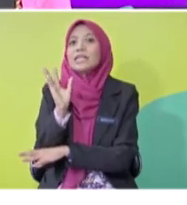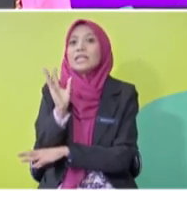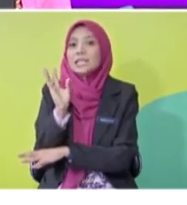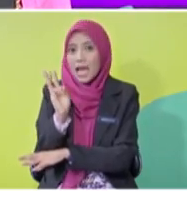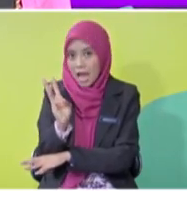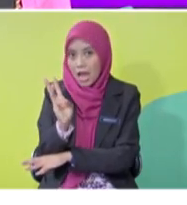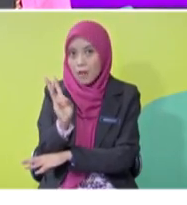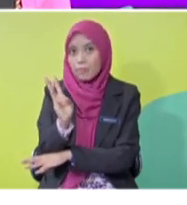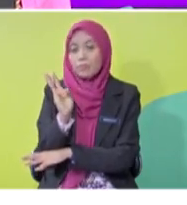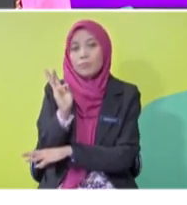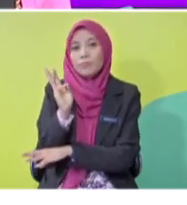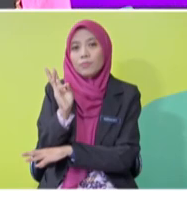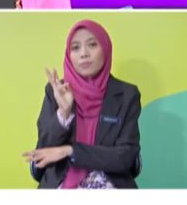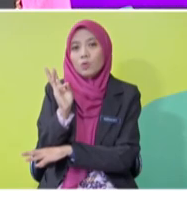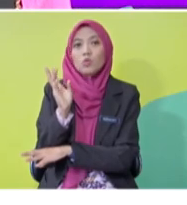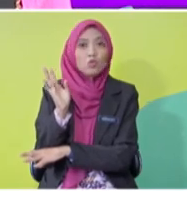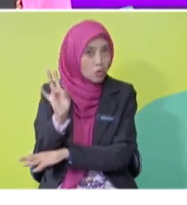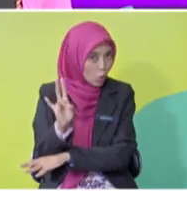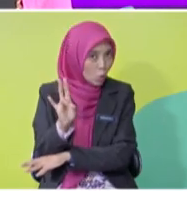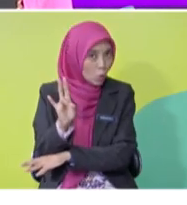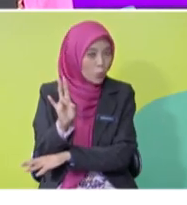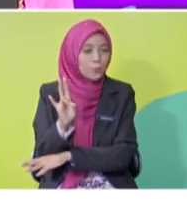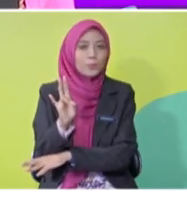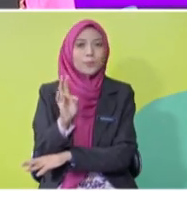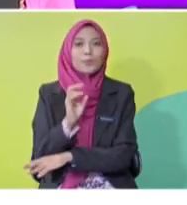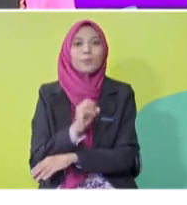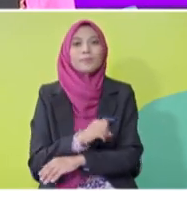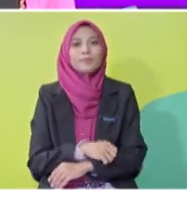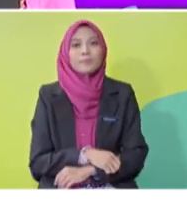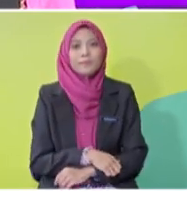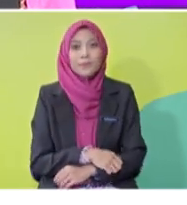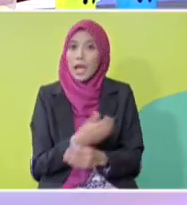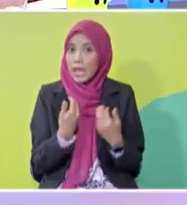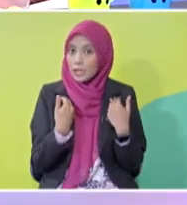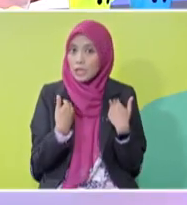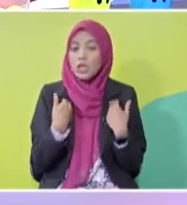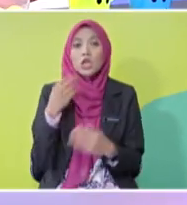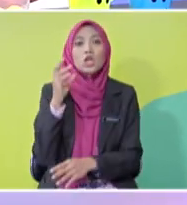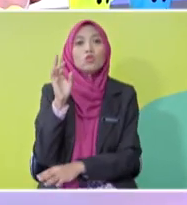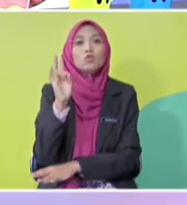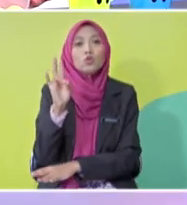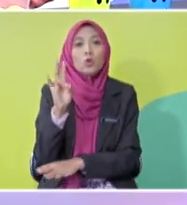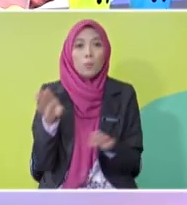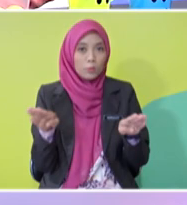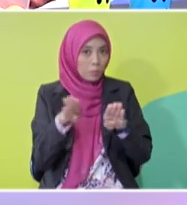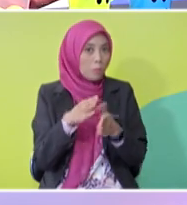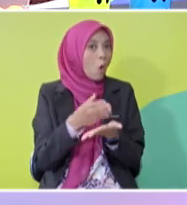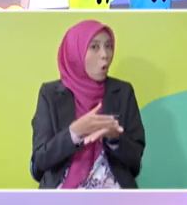6 7 7 ada 7 penutup